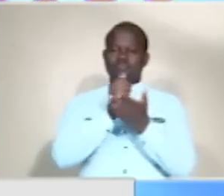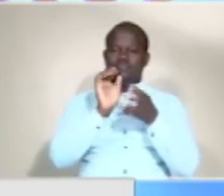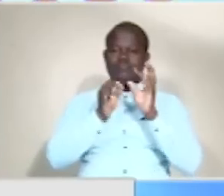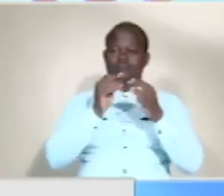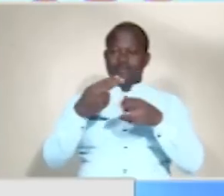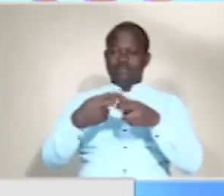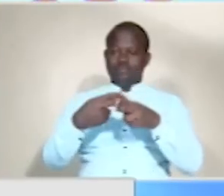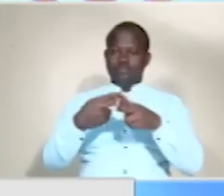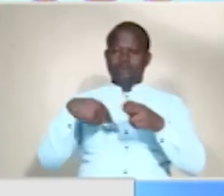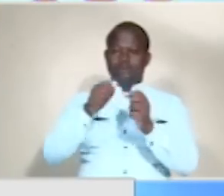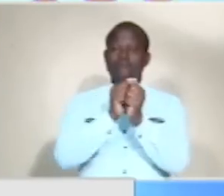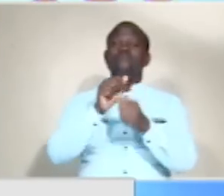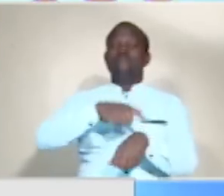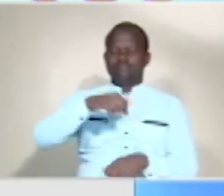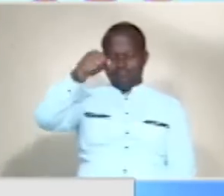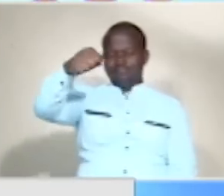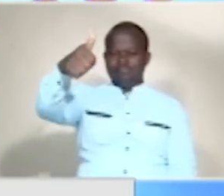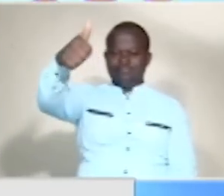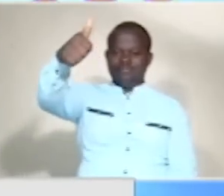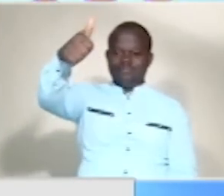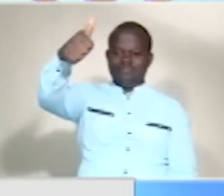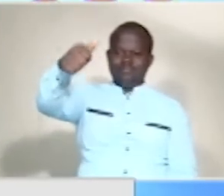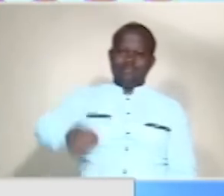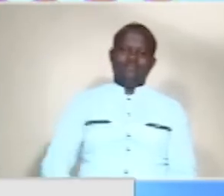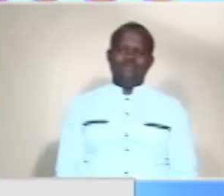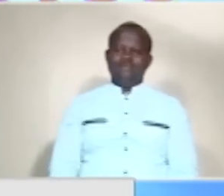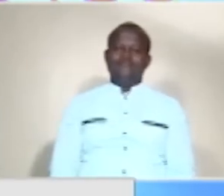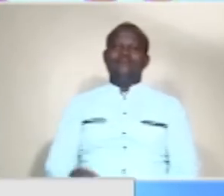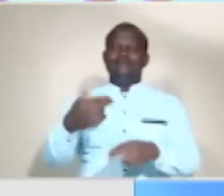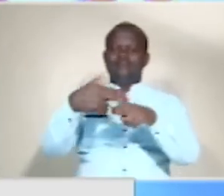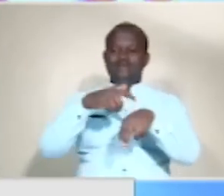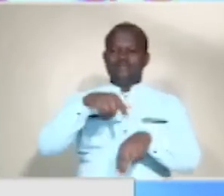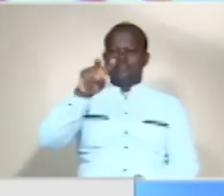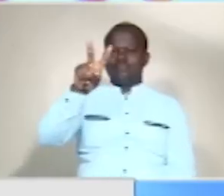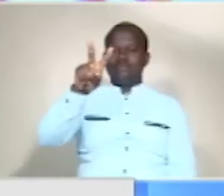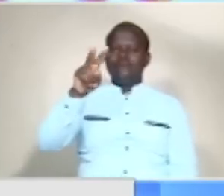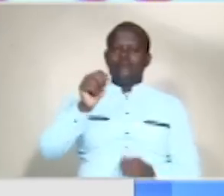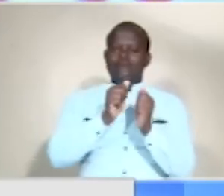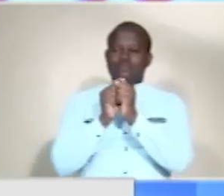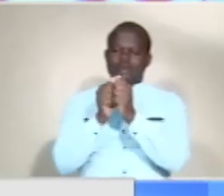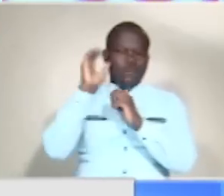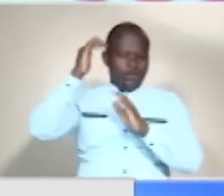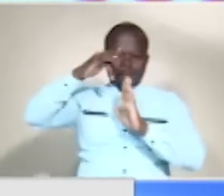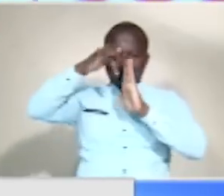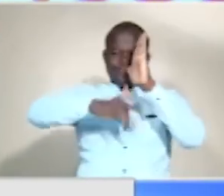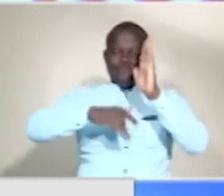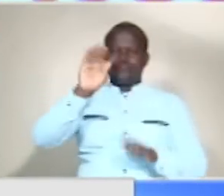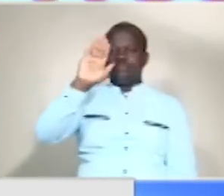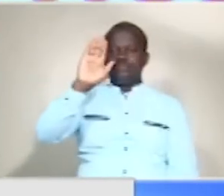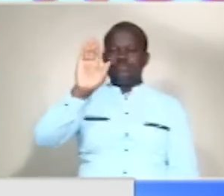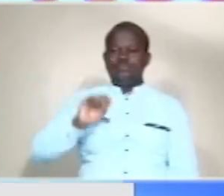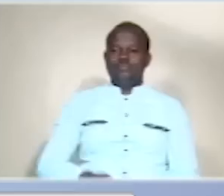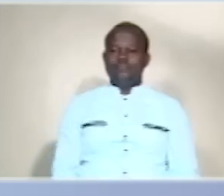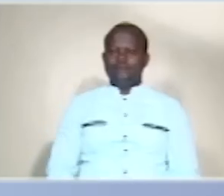ndakeka ko mu kanya n'ubundi tuza kuba turi kumwe. Fidele, nibyo? Ego, nibyo, naho mukanya sambiri aho tuza kuba turi kumwe, amakuru arambuye. Bye.